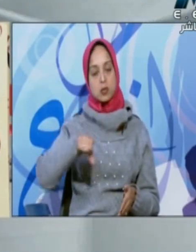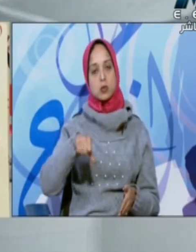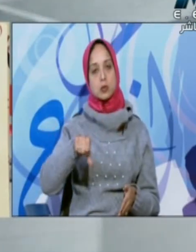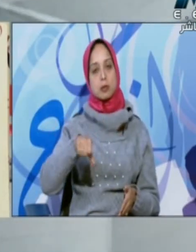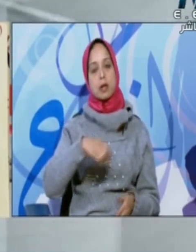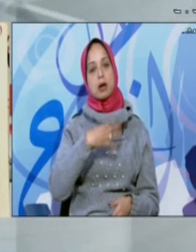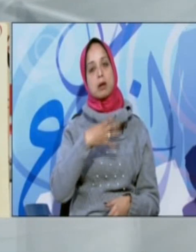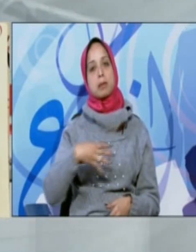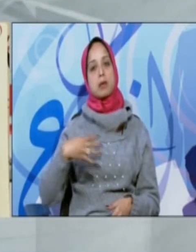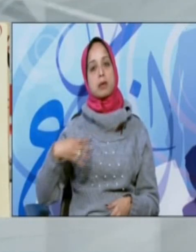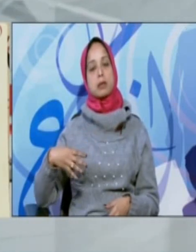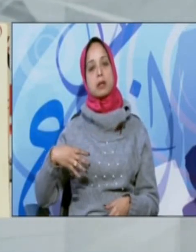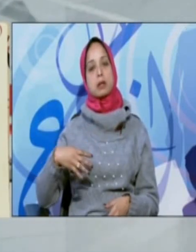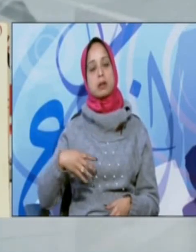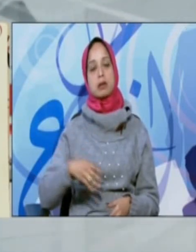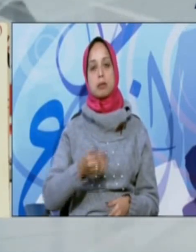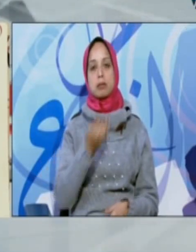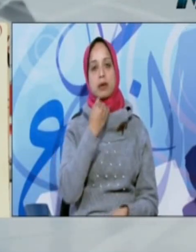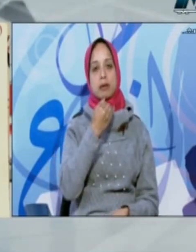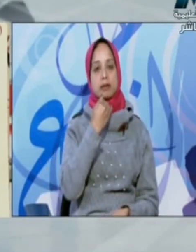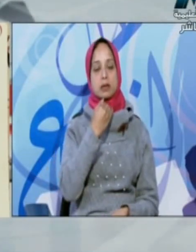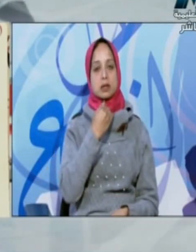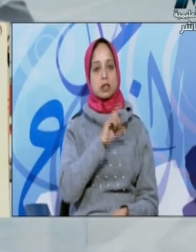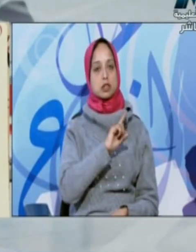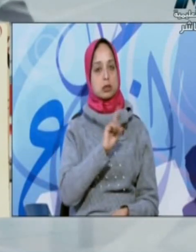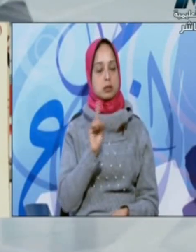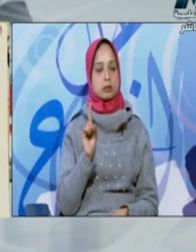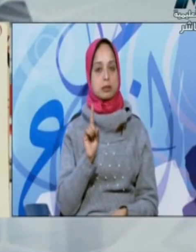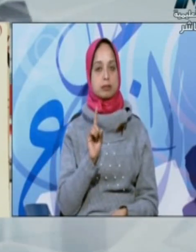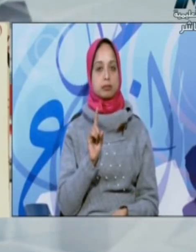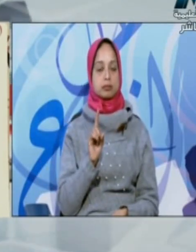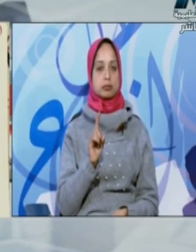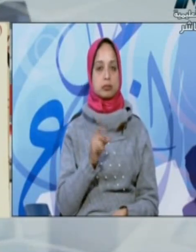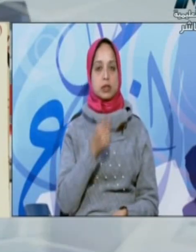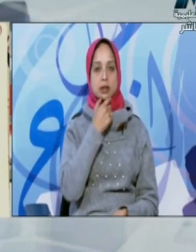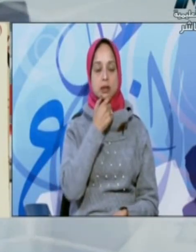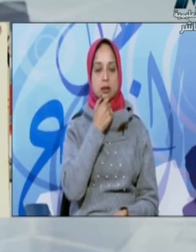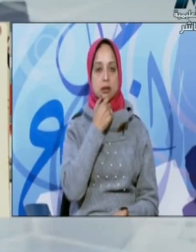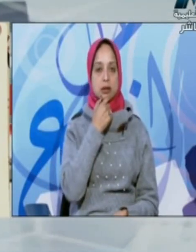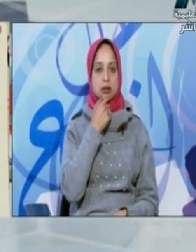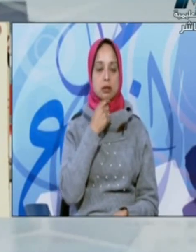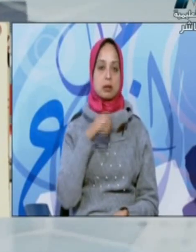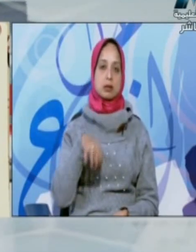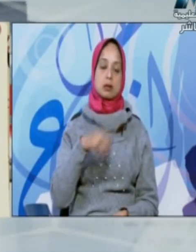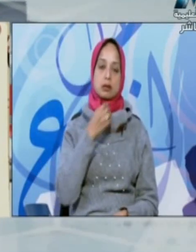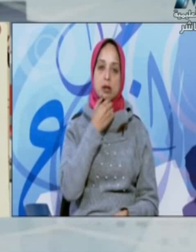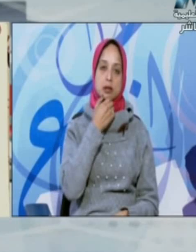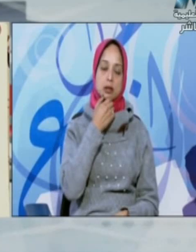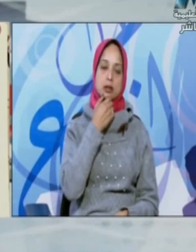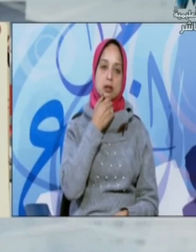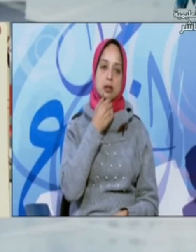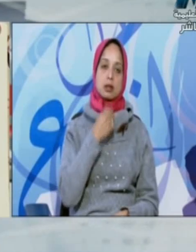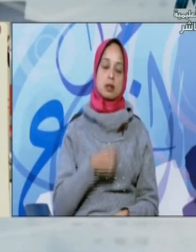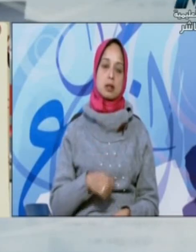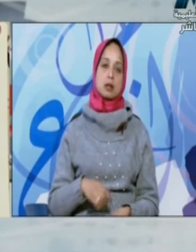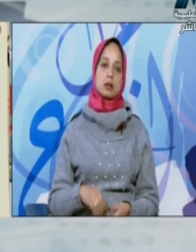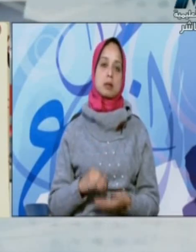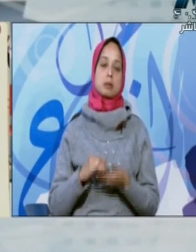1944 ولم تكن إنجلترا في حاجة